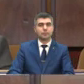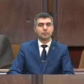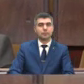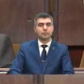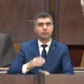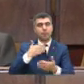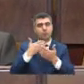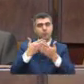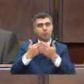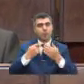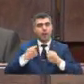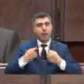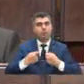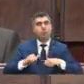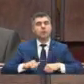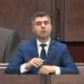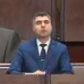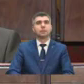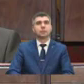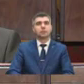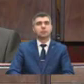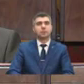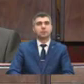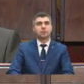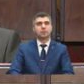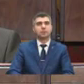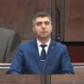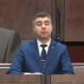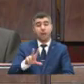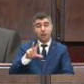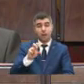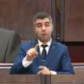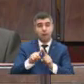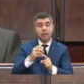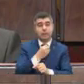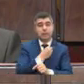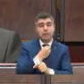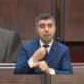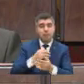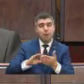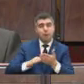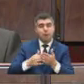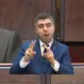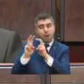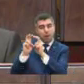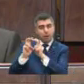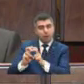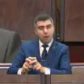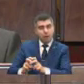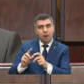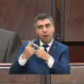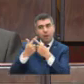شكرا السيد الرئيس. السيد الوزير المحترم، يعرف القطاع الصحي ببلادنا نقصا حادا في